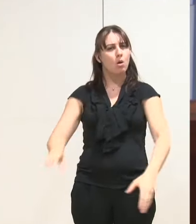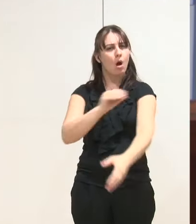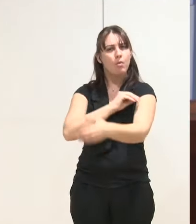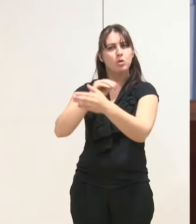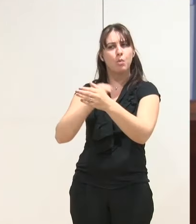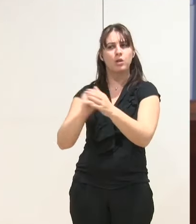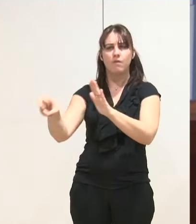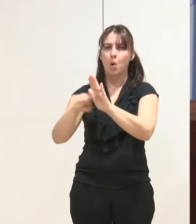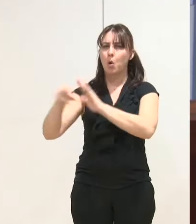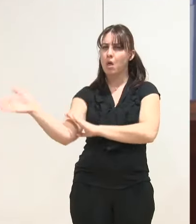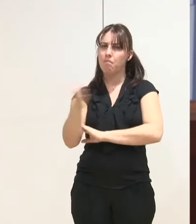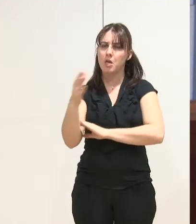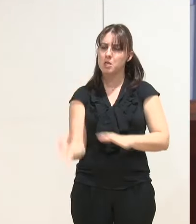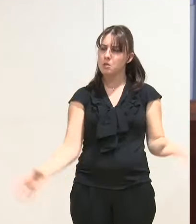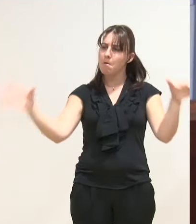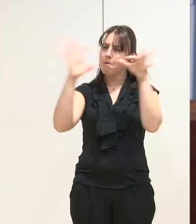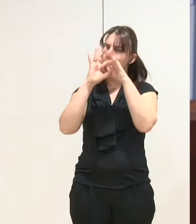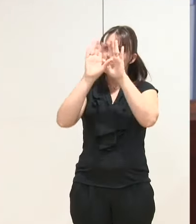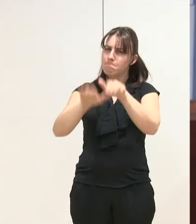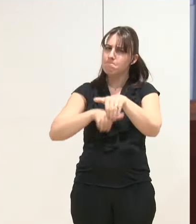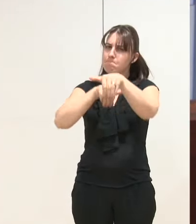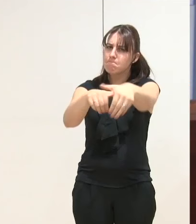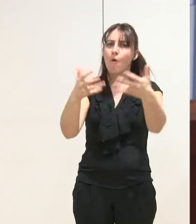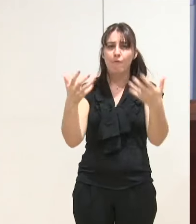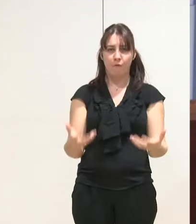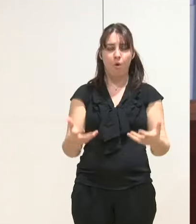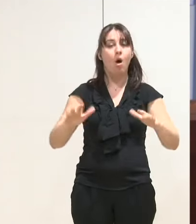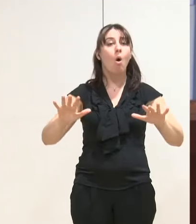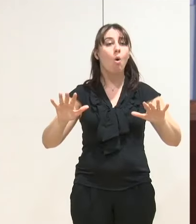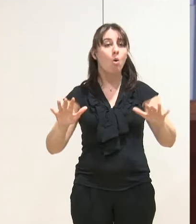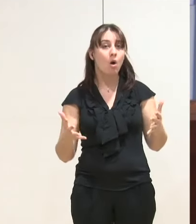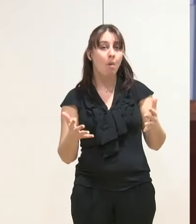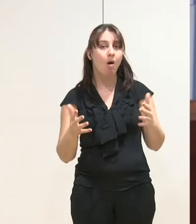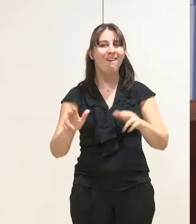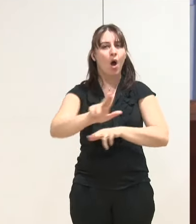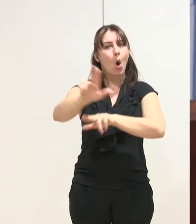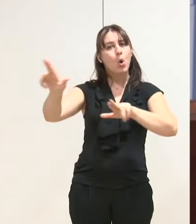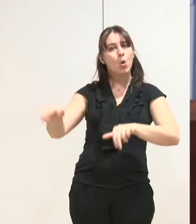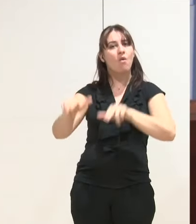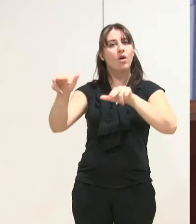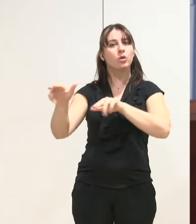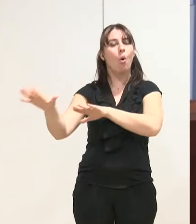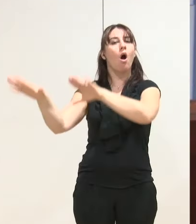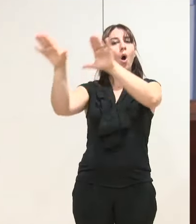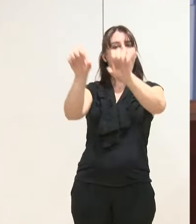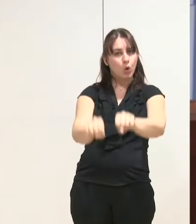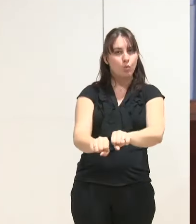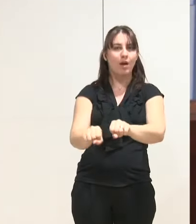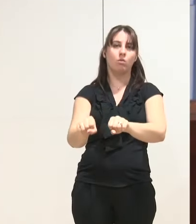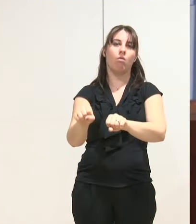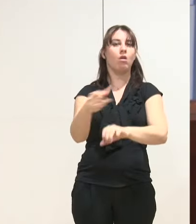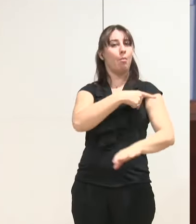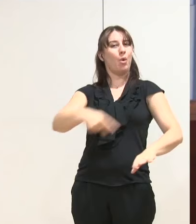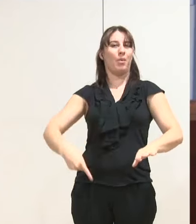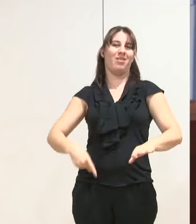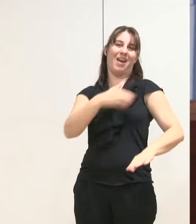Grenoble tennis en renouvelant par convention d'occupation du domaine public